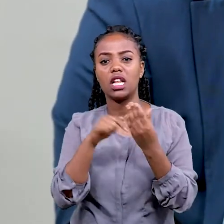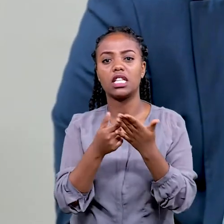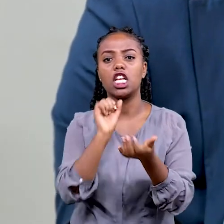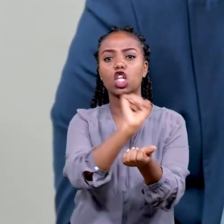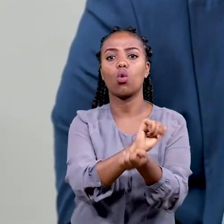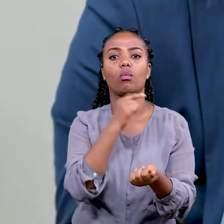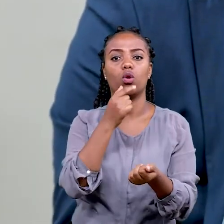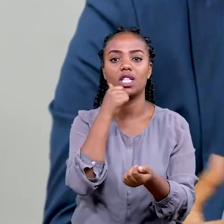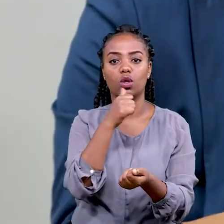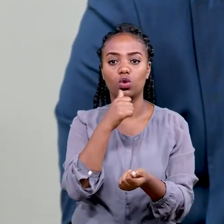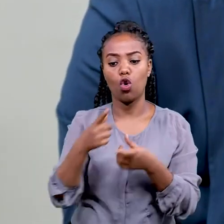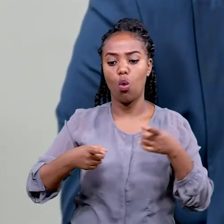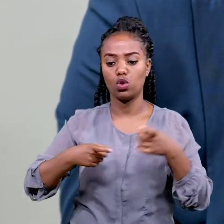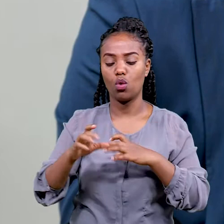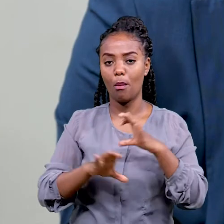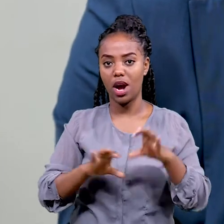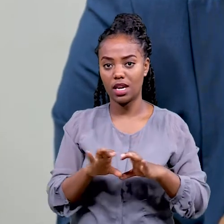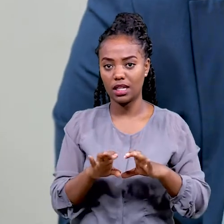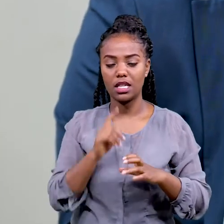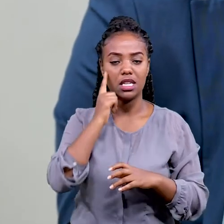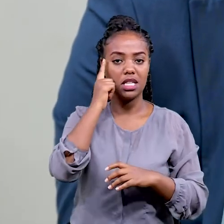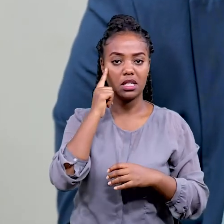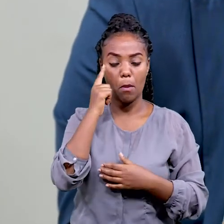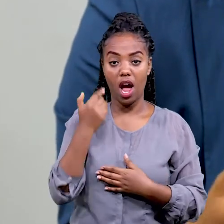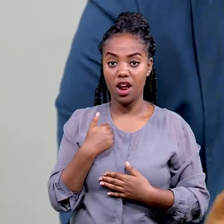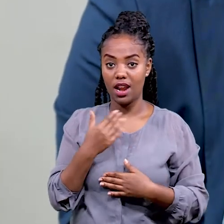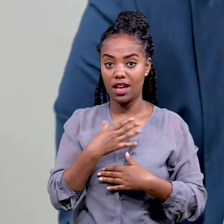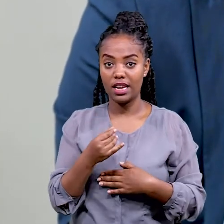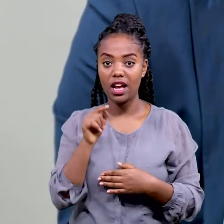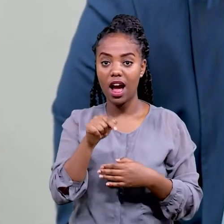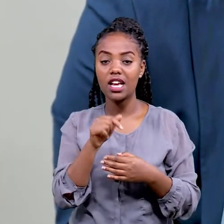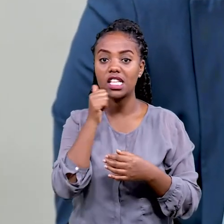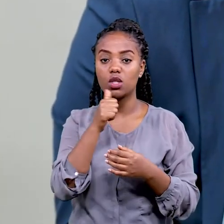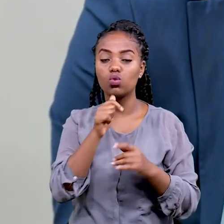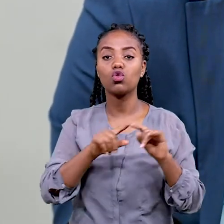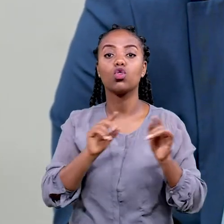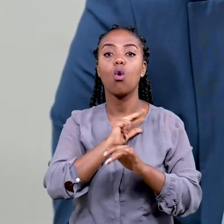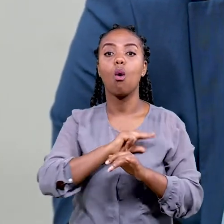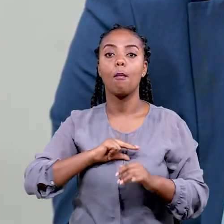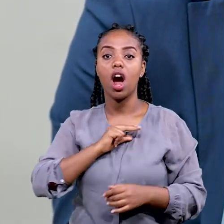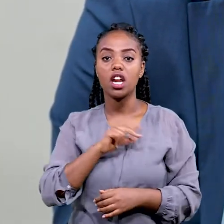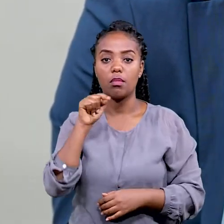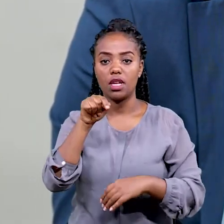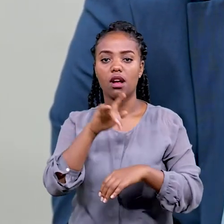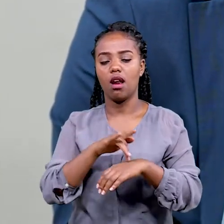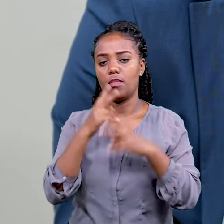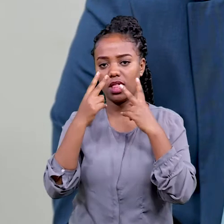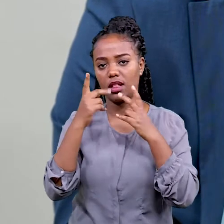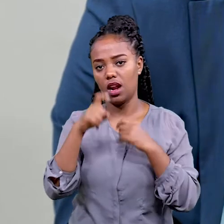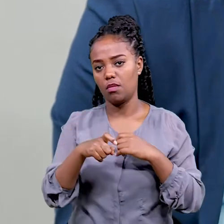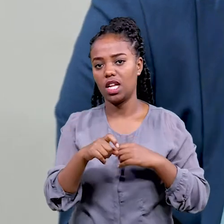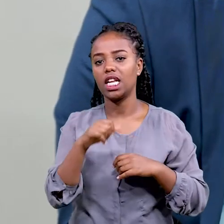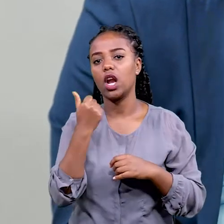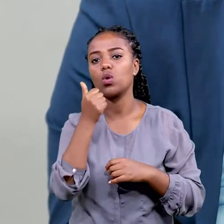ማለት የሚደርስ አይነት ሴቶችን ኮንትሮል የማድረግ ቲንኪንግ አለ። እና ያ የሴቶች ልዩ ባህሪ በዛ ላይ መታየት አለበት።